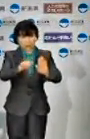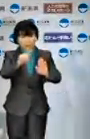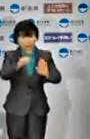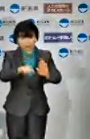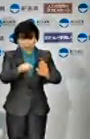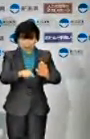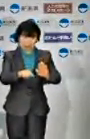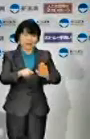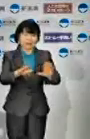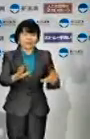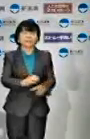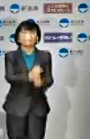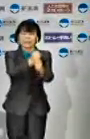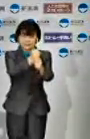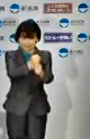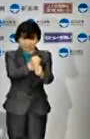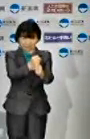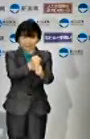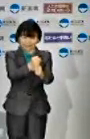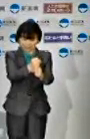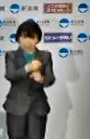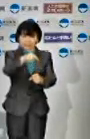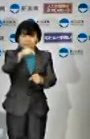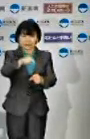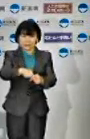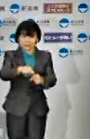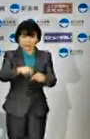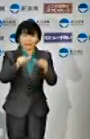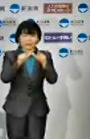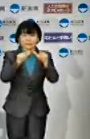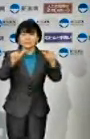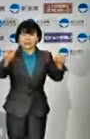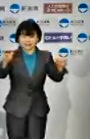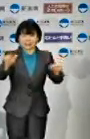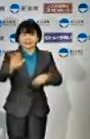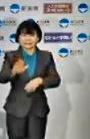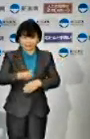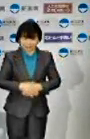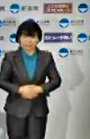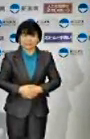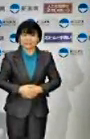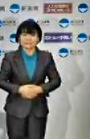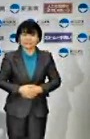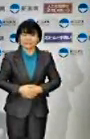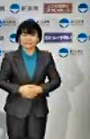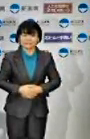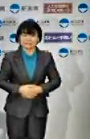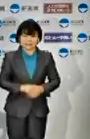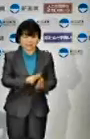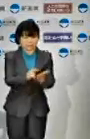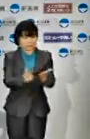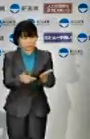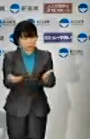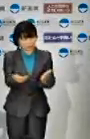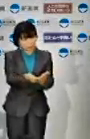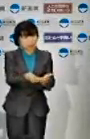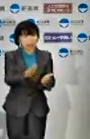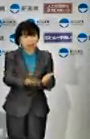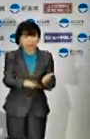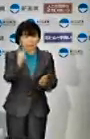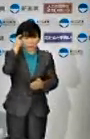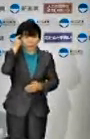一旦まとまりましたのでそれのお知らせであります。資料ついてるかと思います